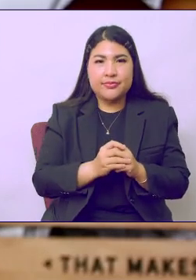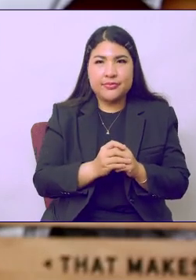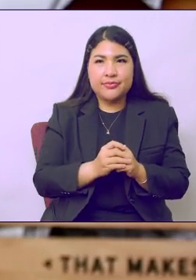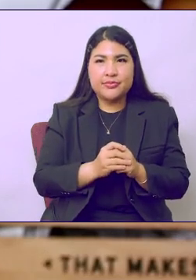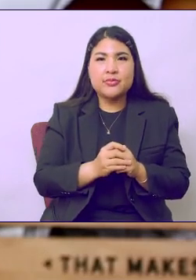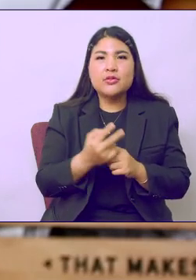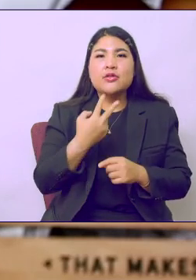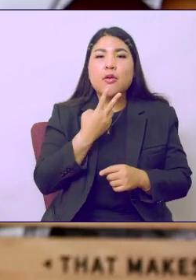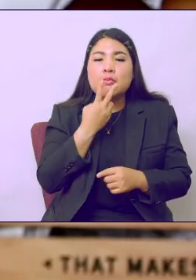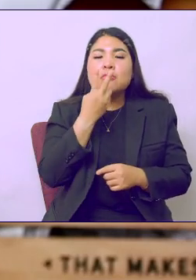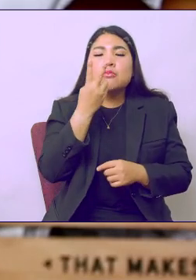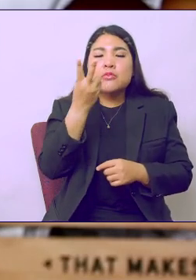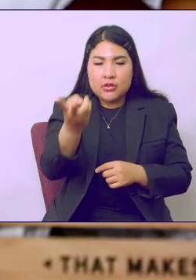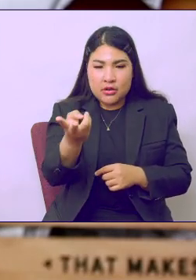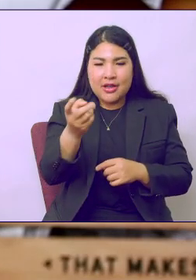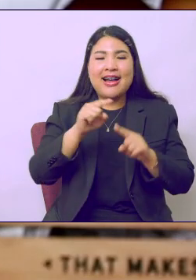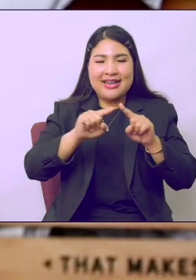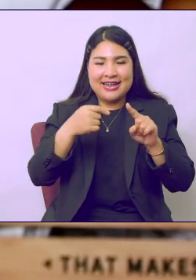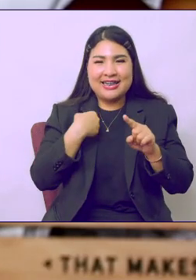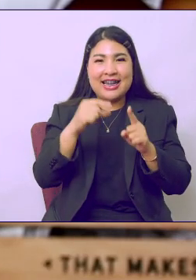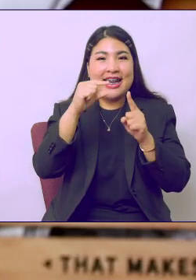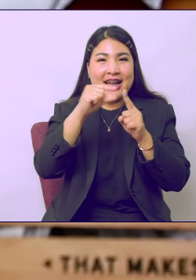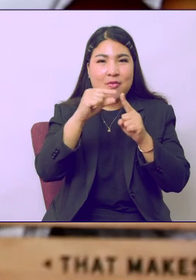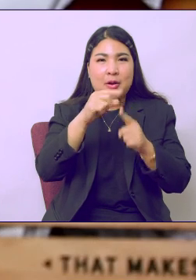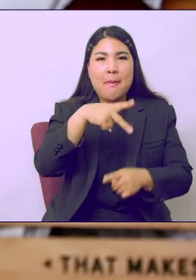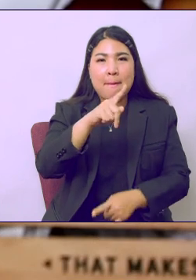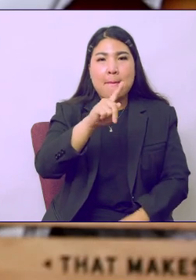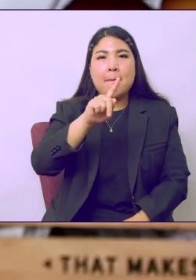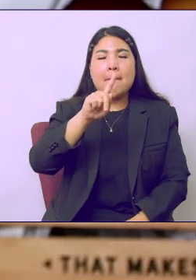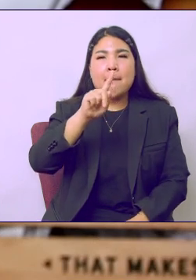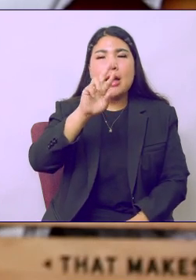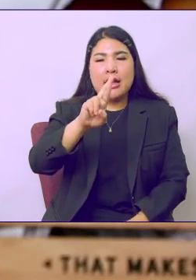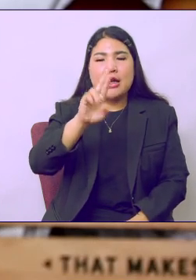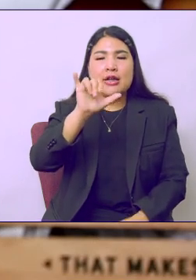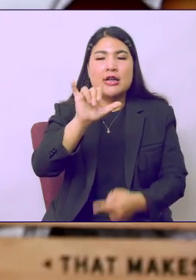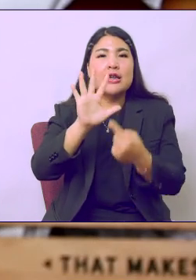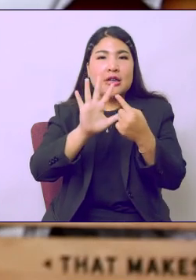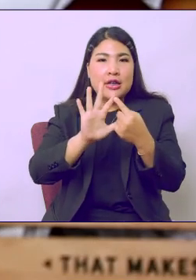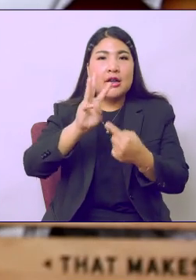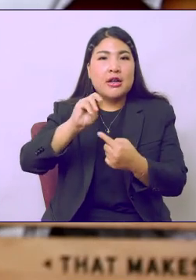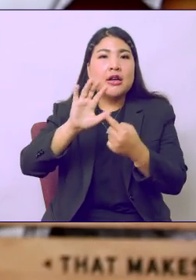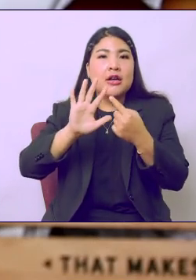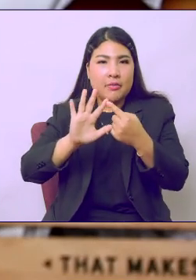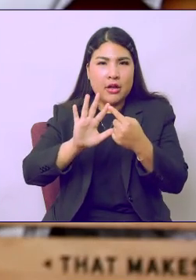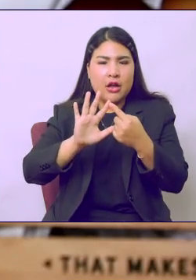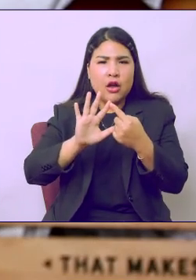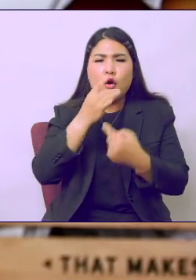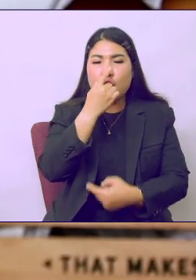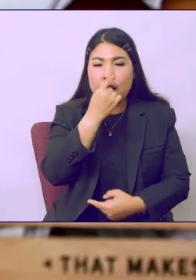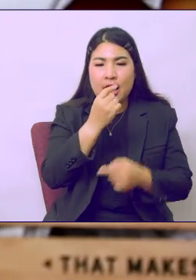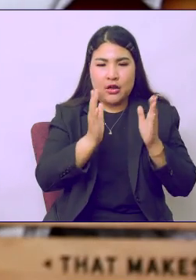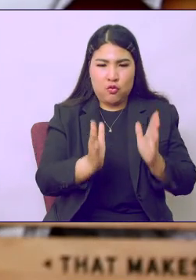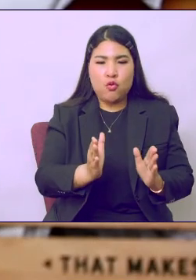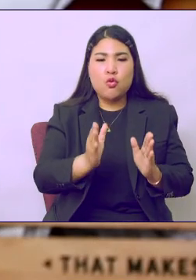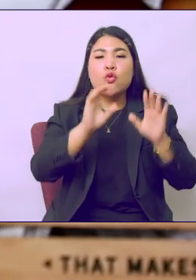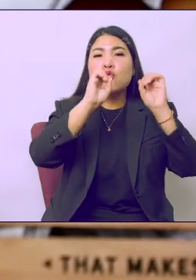อหายใจออกอันเนี้ยเค้าเรียกว่าปาณะนะครับแต่ฝรั่งเนี่ยนะครับหรือว่าอาจารย์นะครับท่านเนี้ยนะ